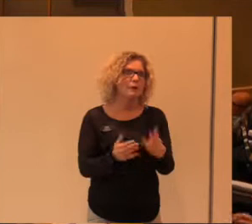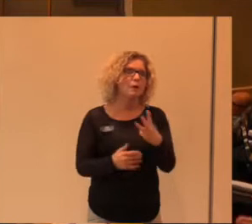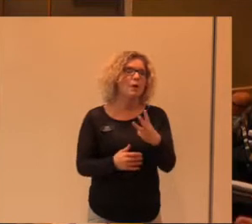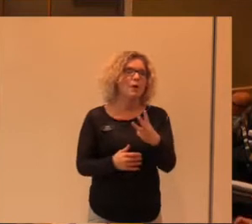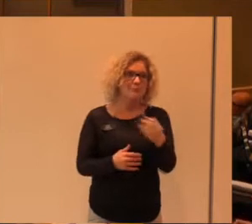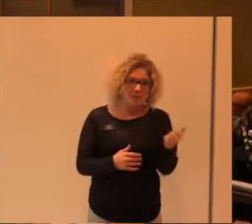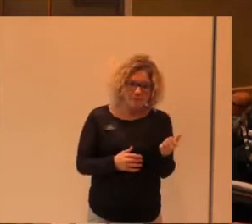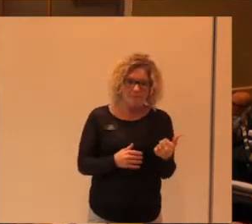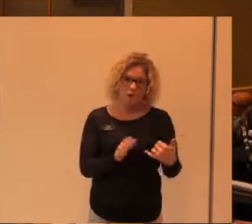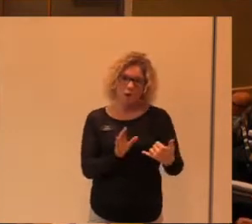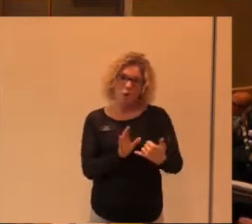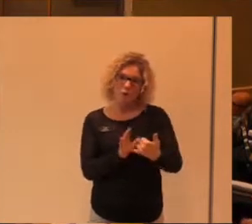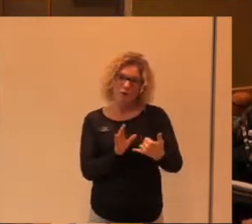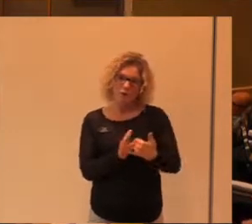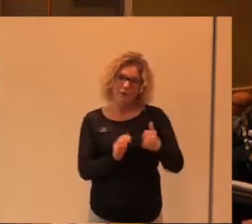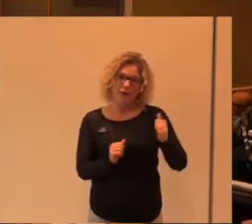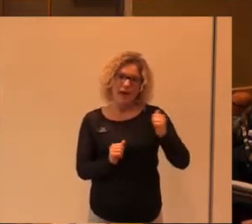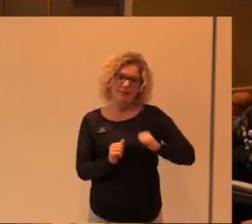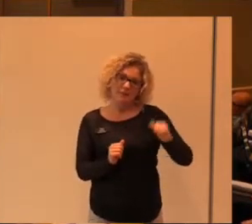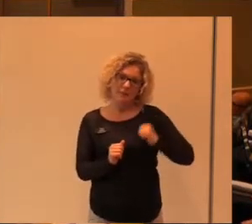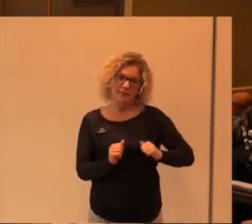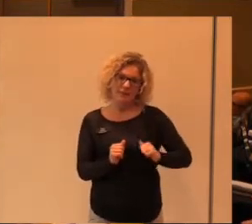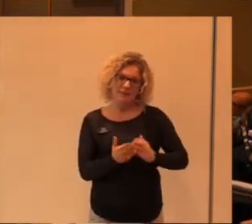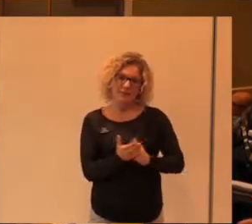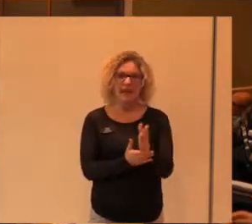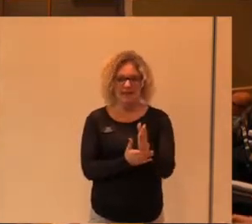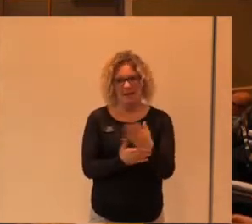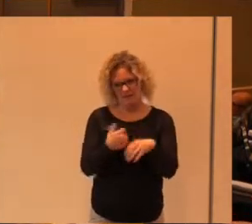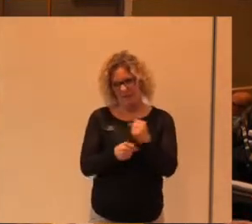Web Content Accessibility Guidelines 2.0,